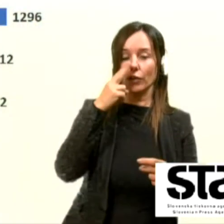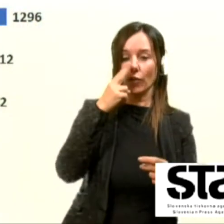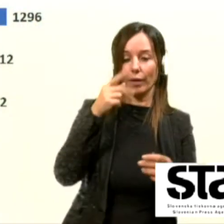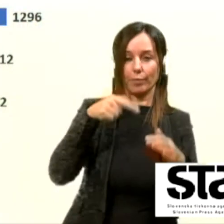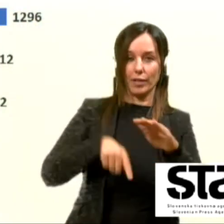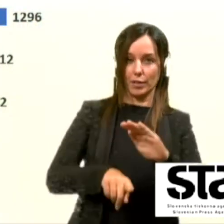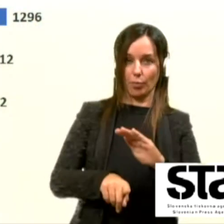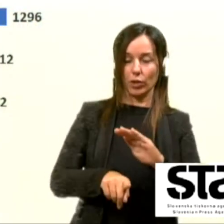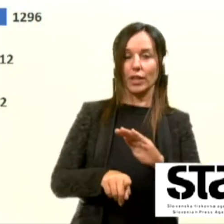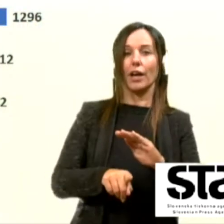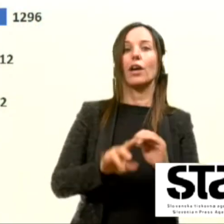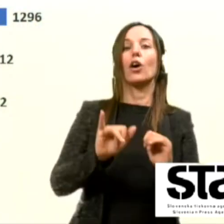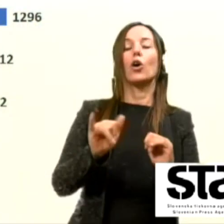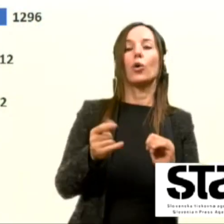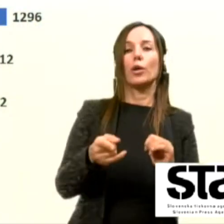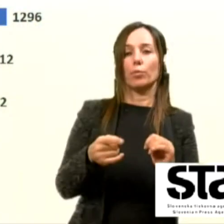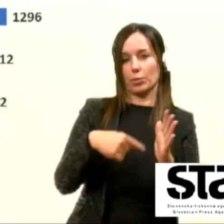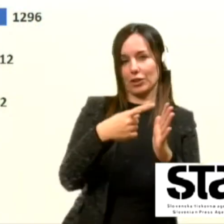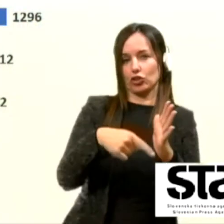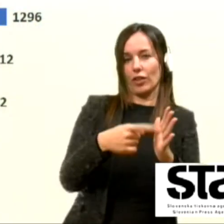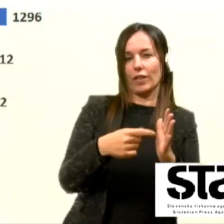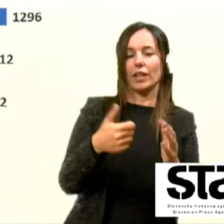spodaj, ko je bila ta incidenca